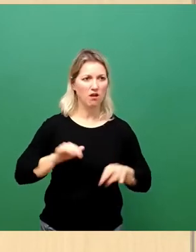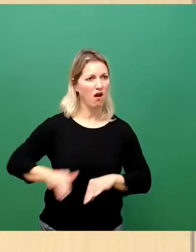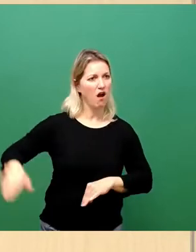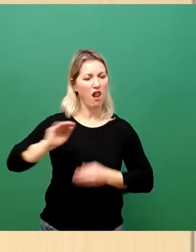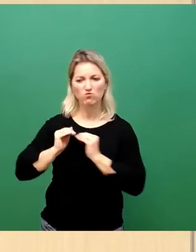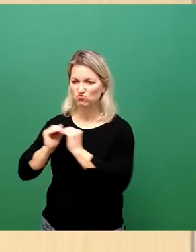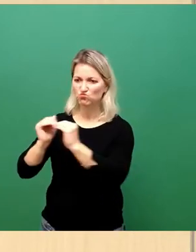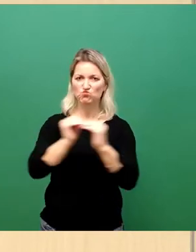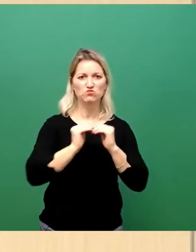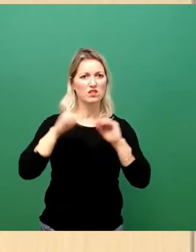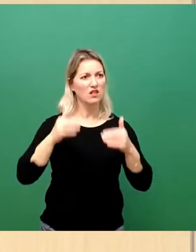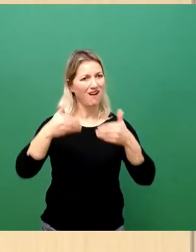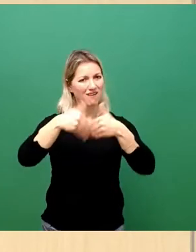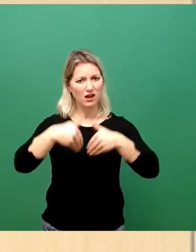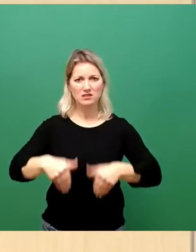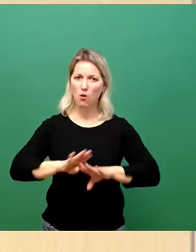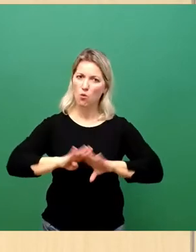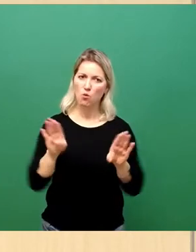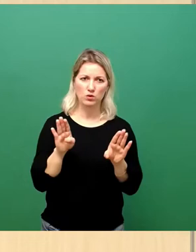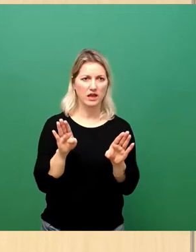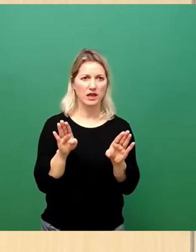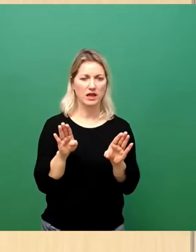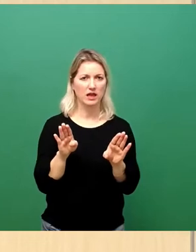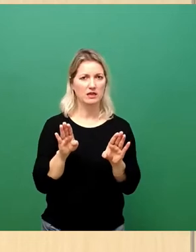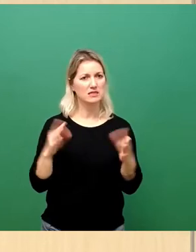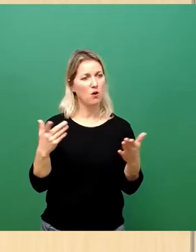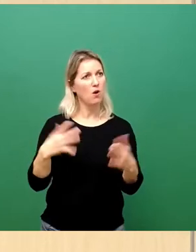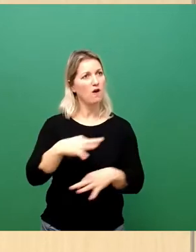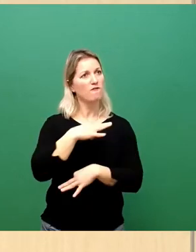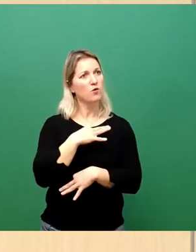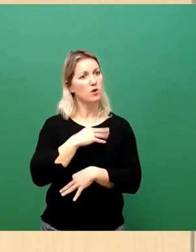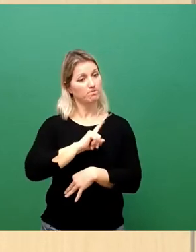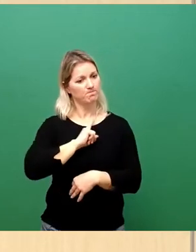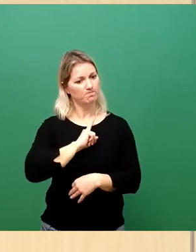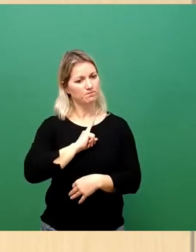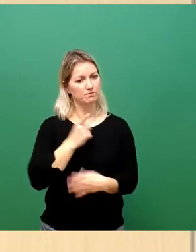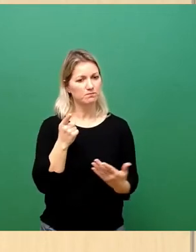Binnengrenzen, das war für uns, das war für mich ganz persönlich so lange